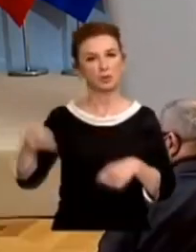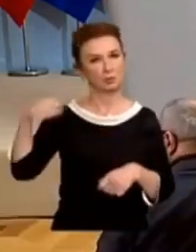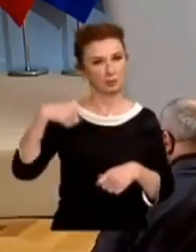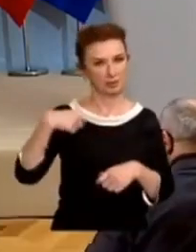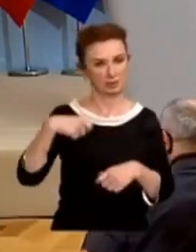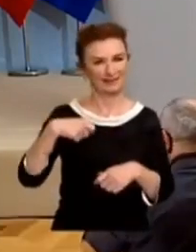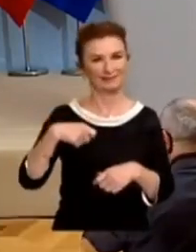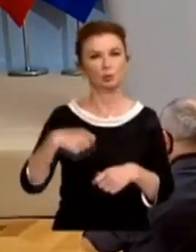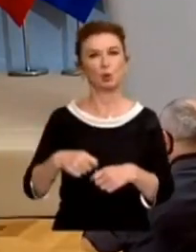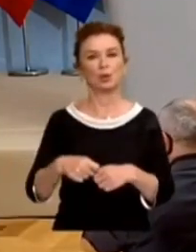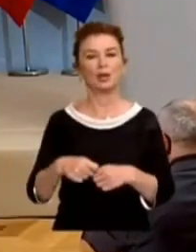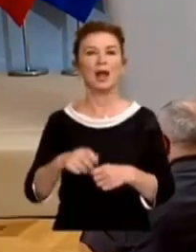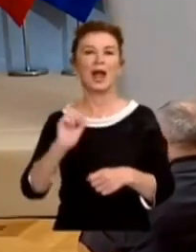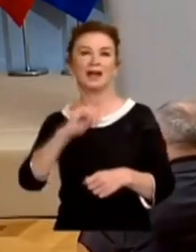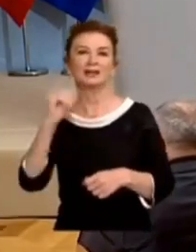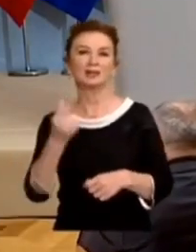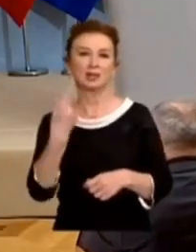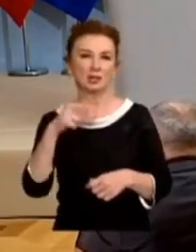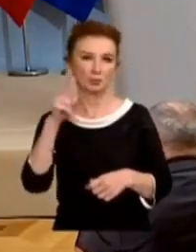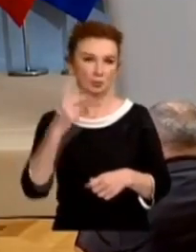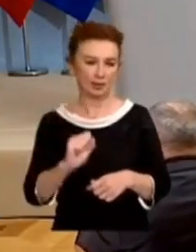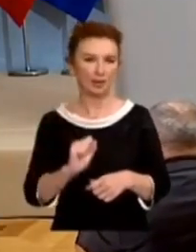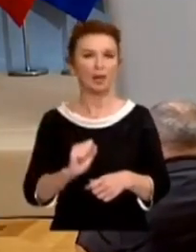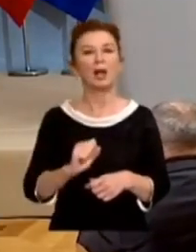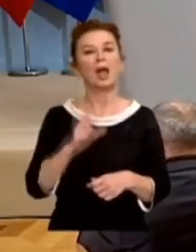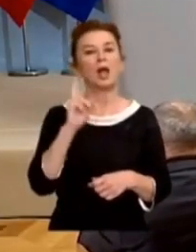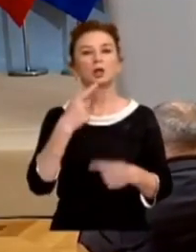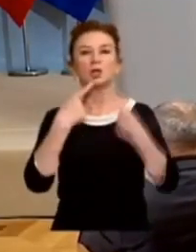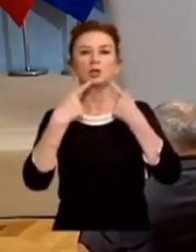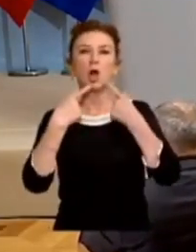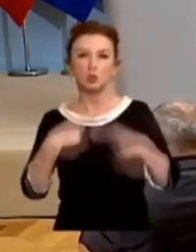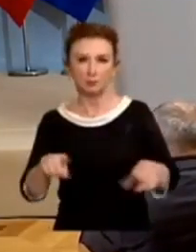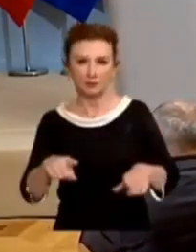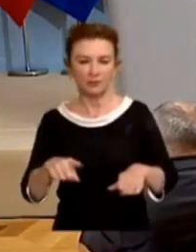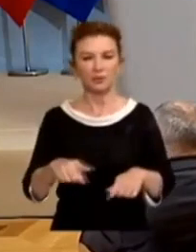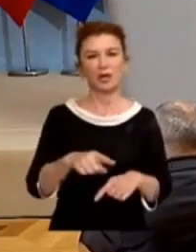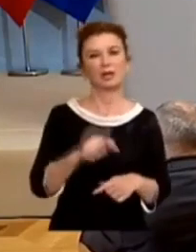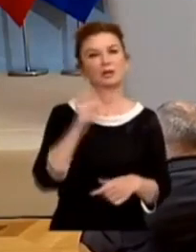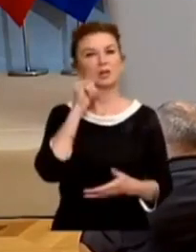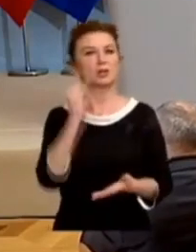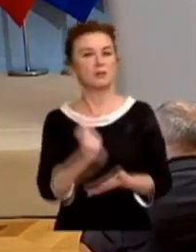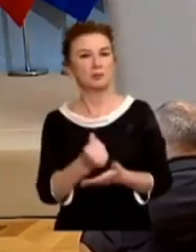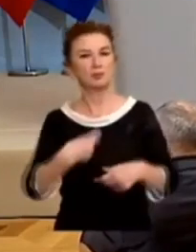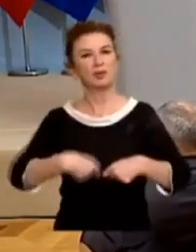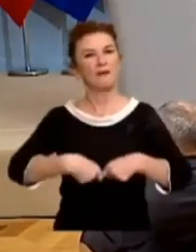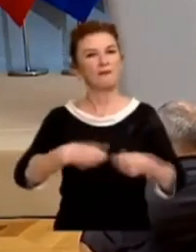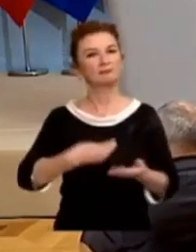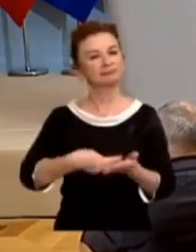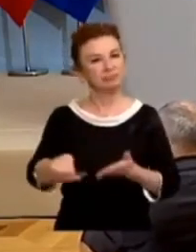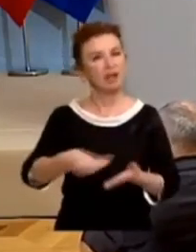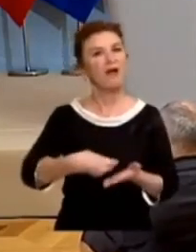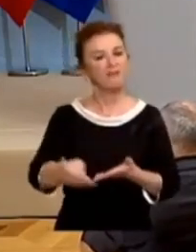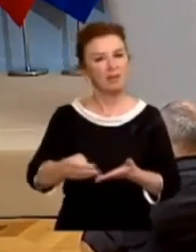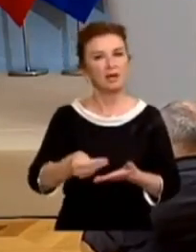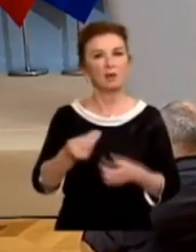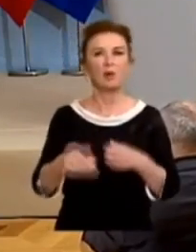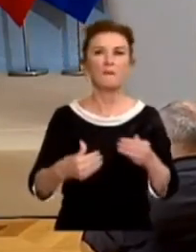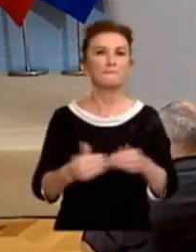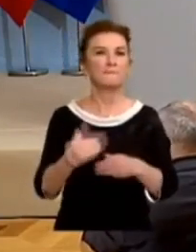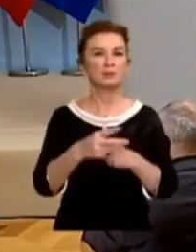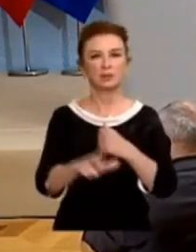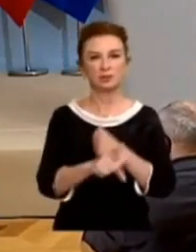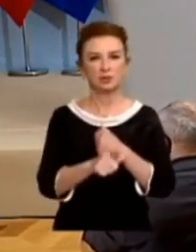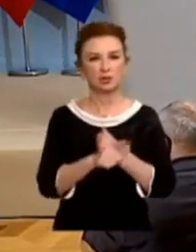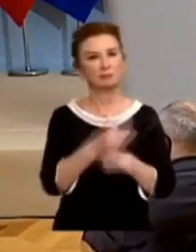kto odpowiada za to, że Poczta Polska wydała prawie 70 milionów złotych na wydruk kart wyborczych, które przecież